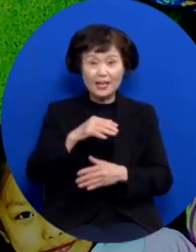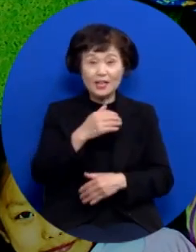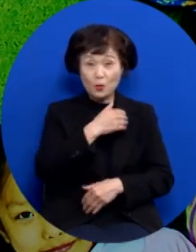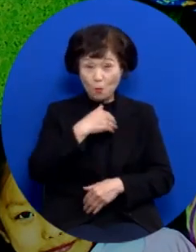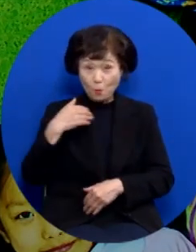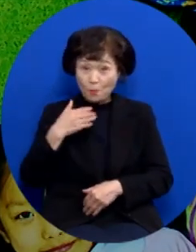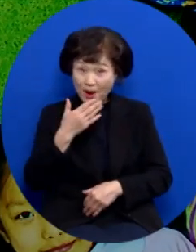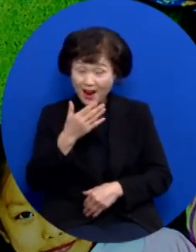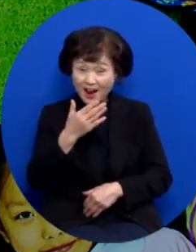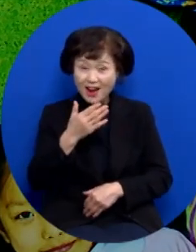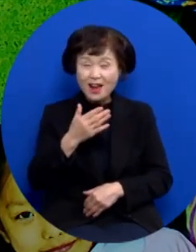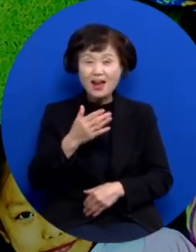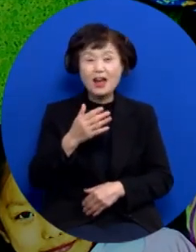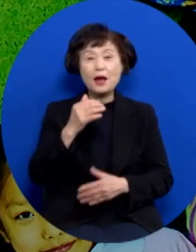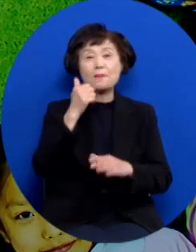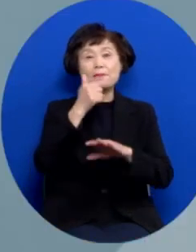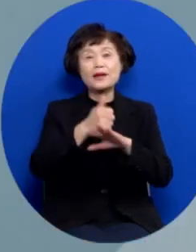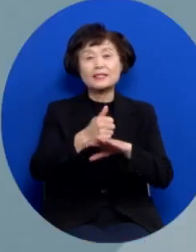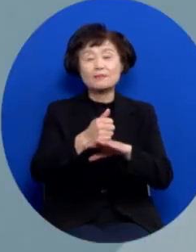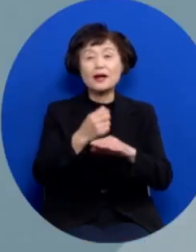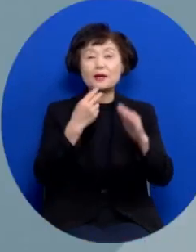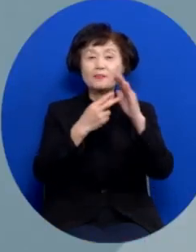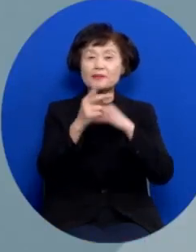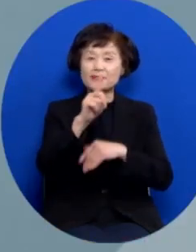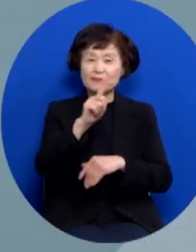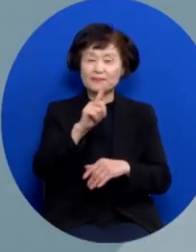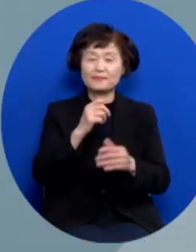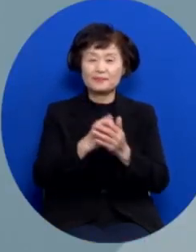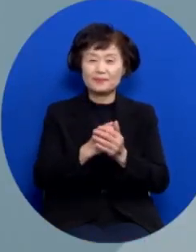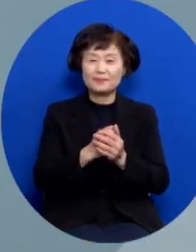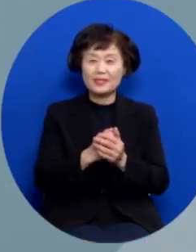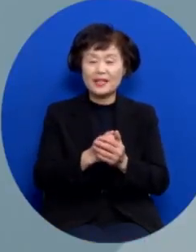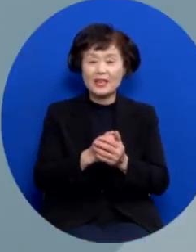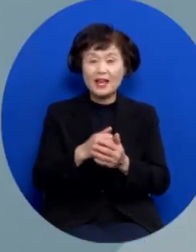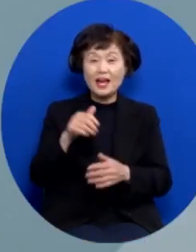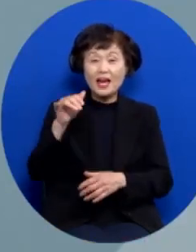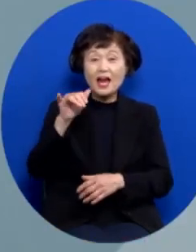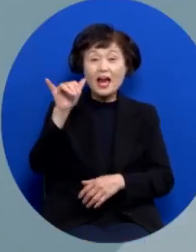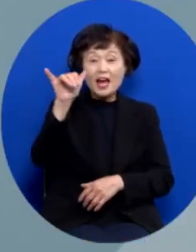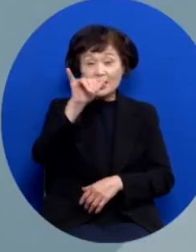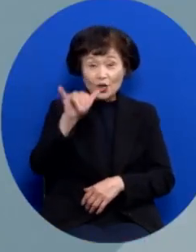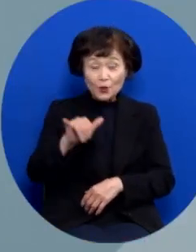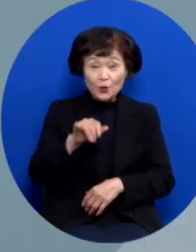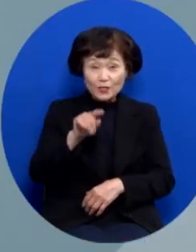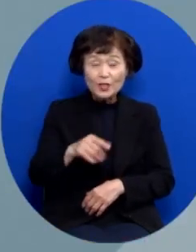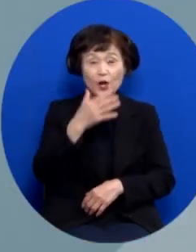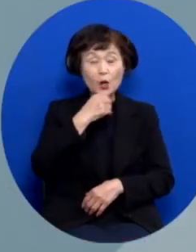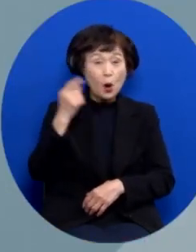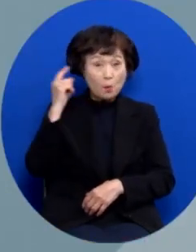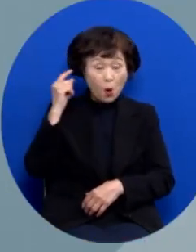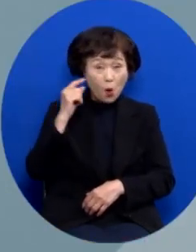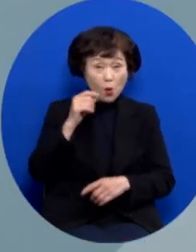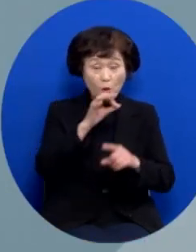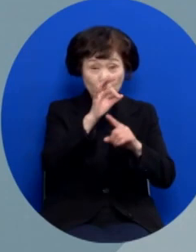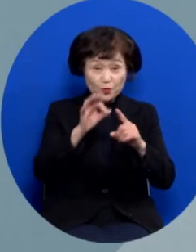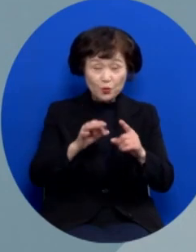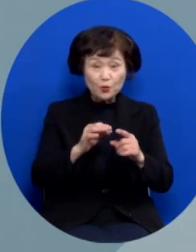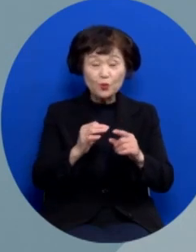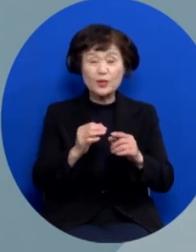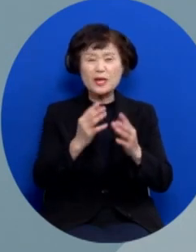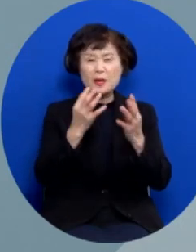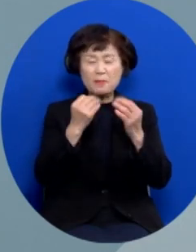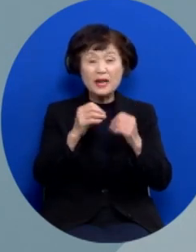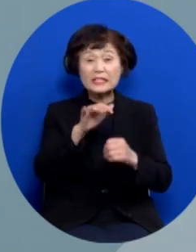하다미 품고 있는 비전을 나눠주시겠습니까네 아시다시피 전북지역은 복음화율이 전국적으로 높은 편인데도 대안학교에